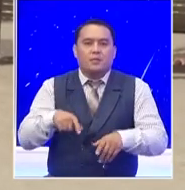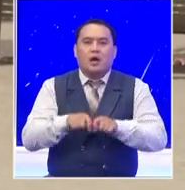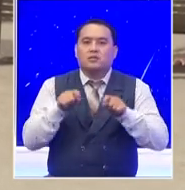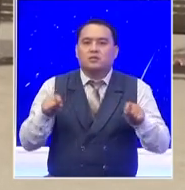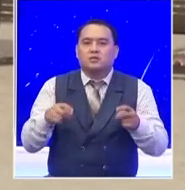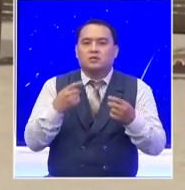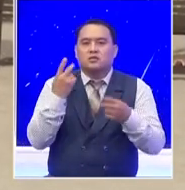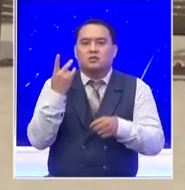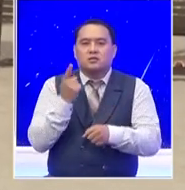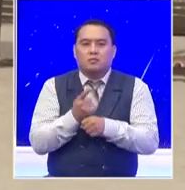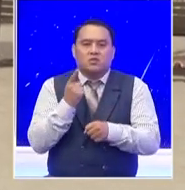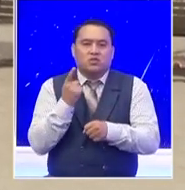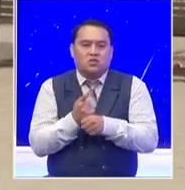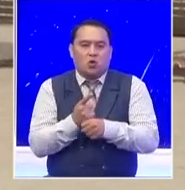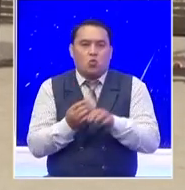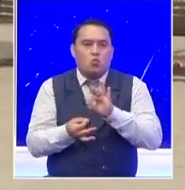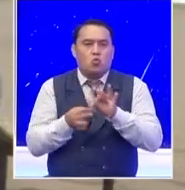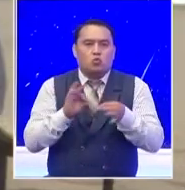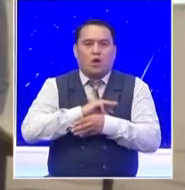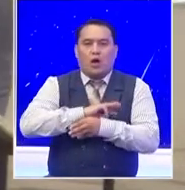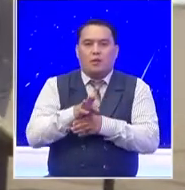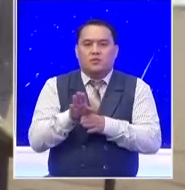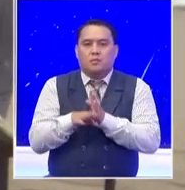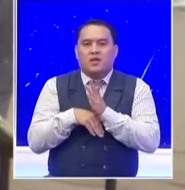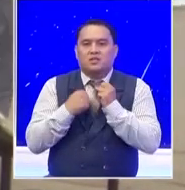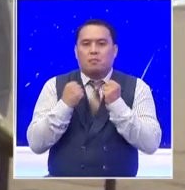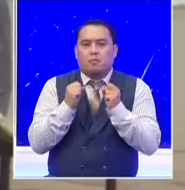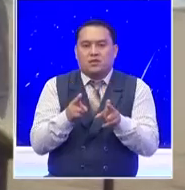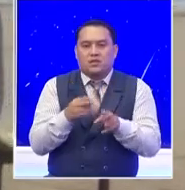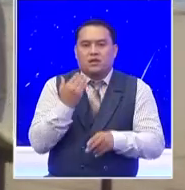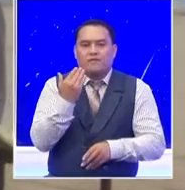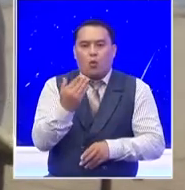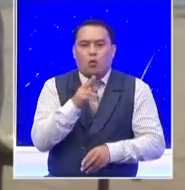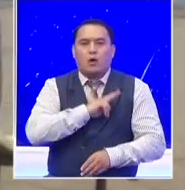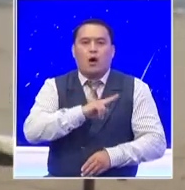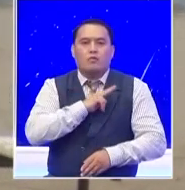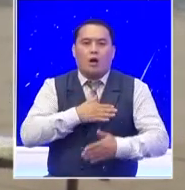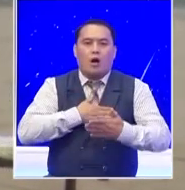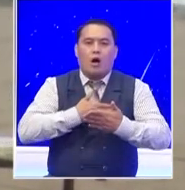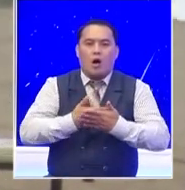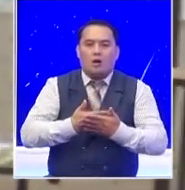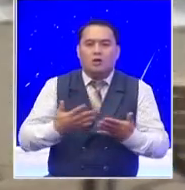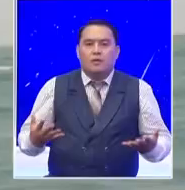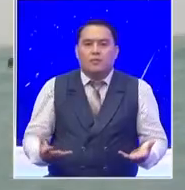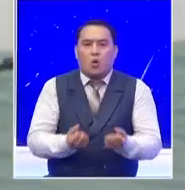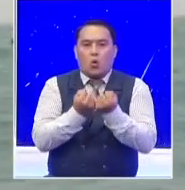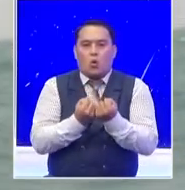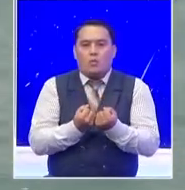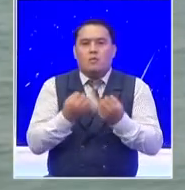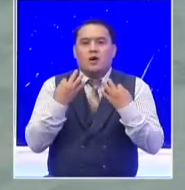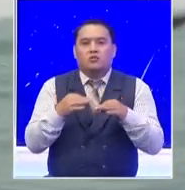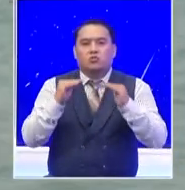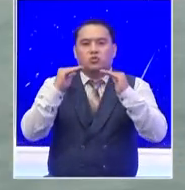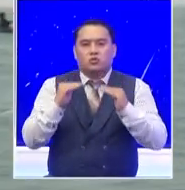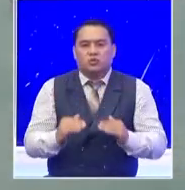местах, поскольку это усложняет задачу по обеспечению их безопасности. Отметим, что в этом году активная работа спасателей позволила